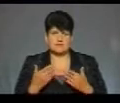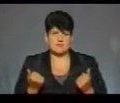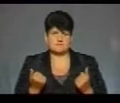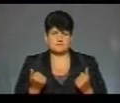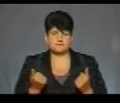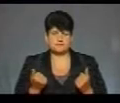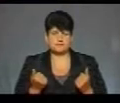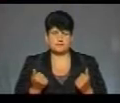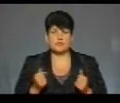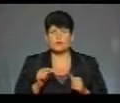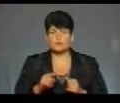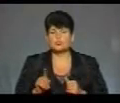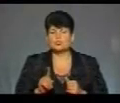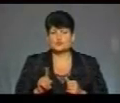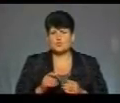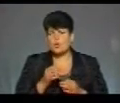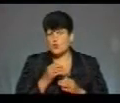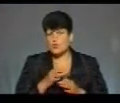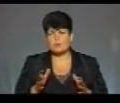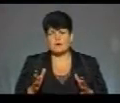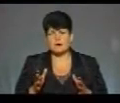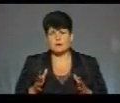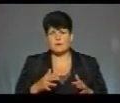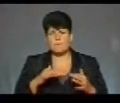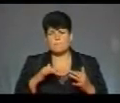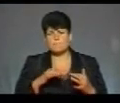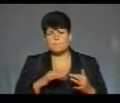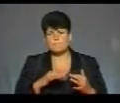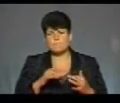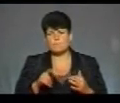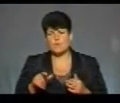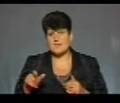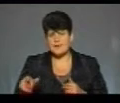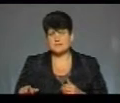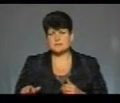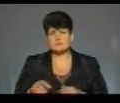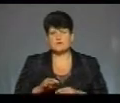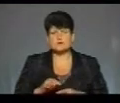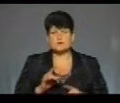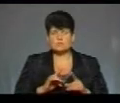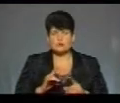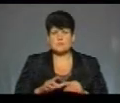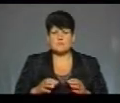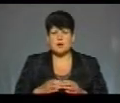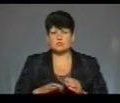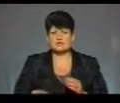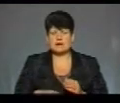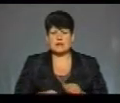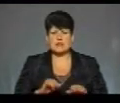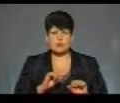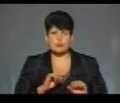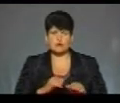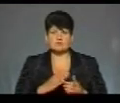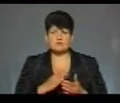що будь-який боєць, курсант, який проходить збори з бригадою територіальної оборони, маючи